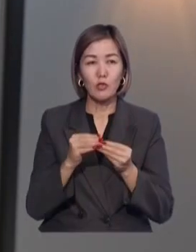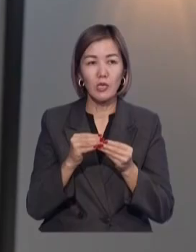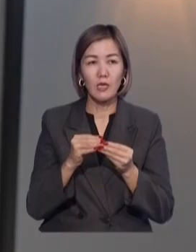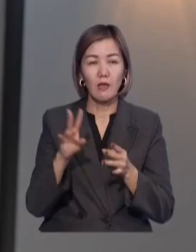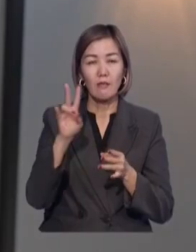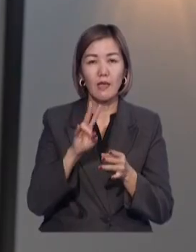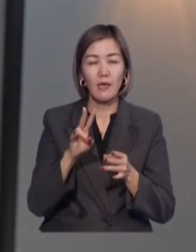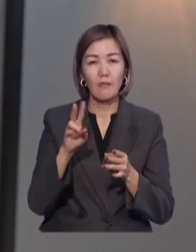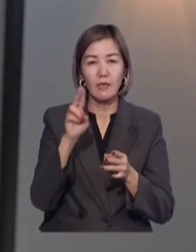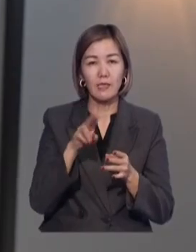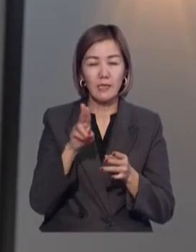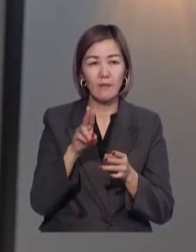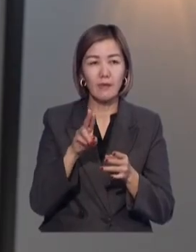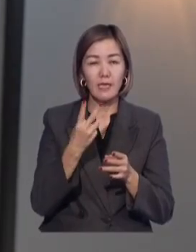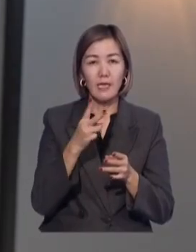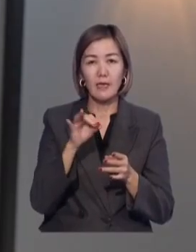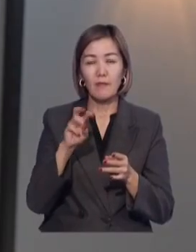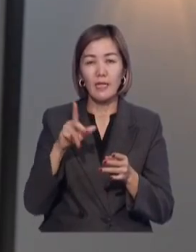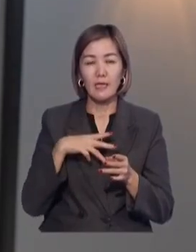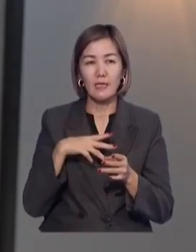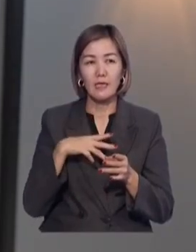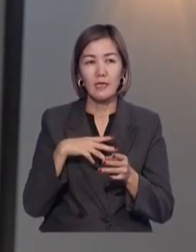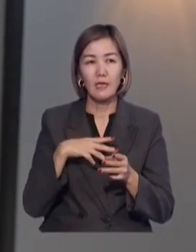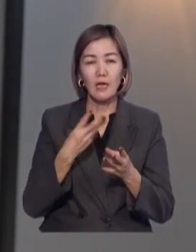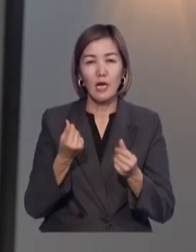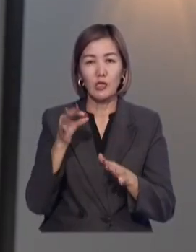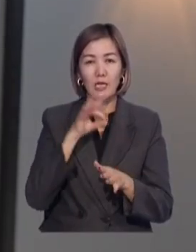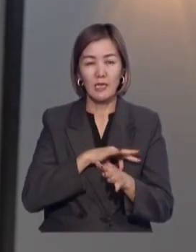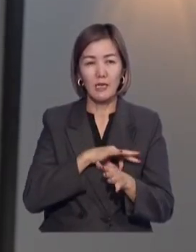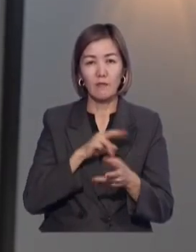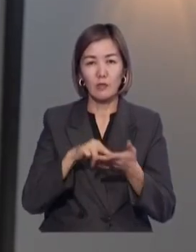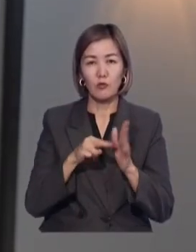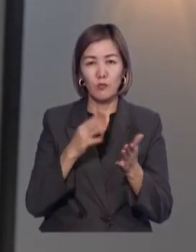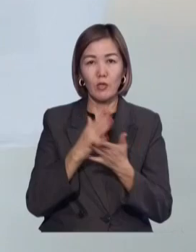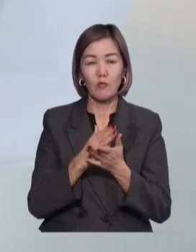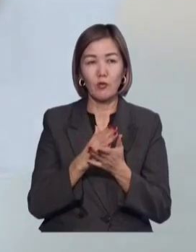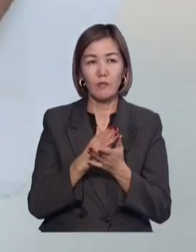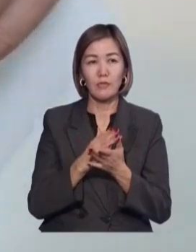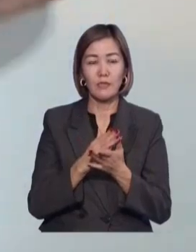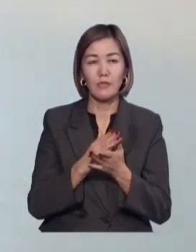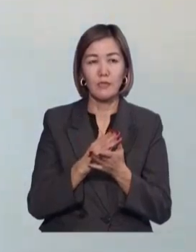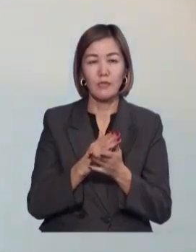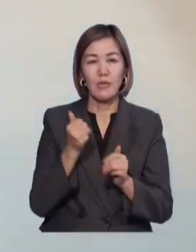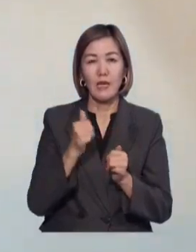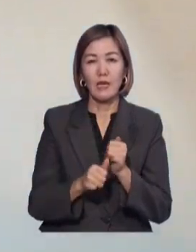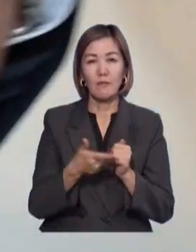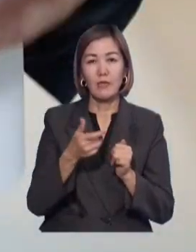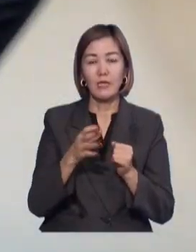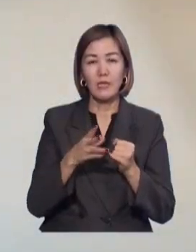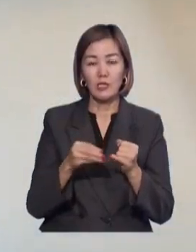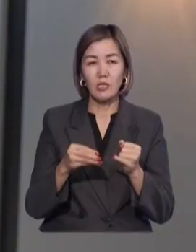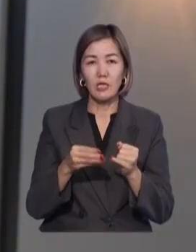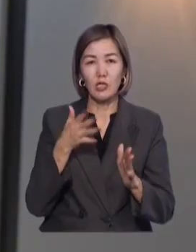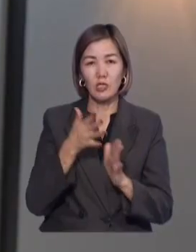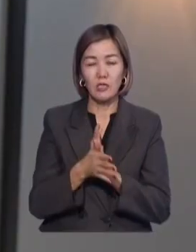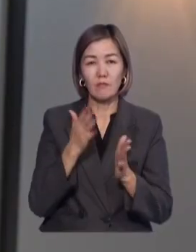қараша желтоқсан айында біз 2 миллиард теңге көлемінде ақша игереміз деп жоспарлап отырмыз. Бізде жаңағы әрбір гектарға белгіленген шығын